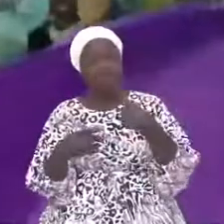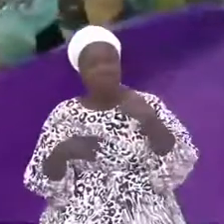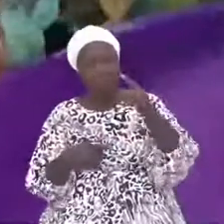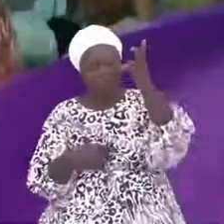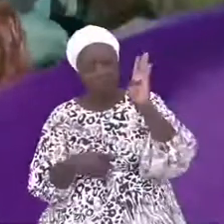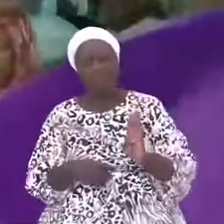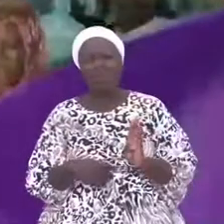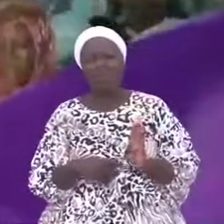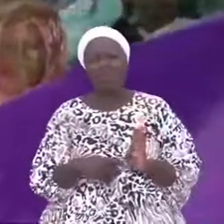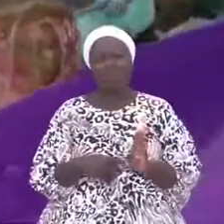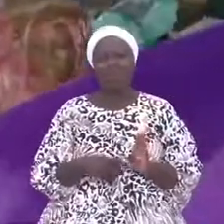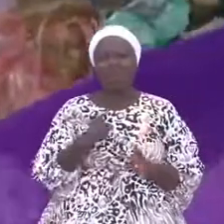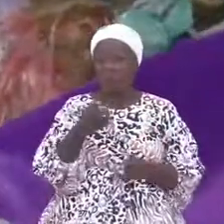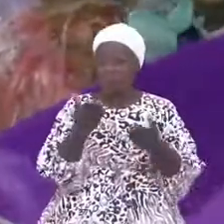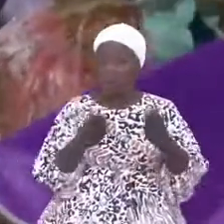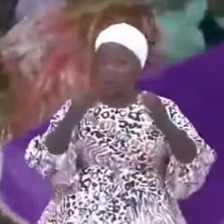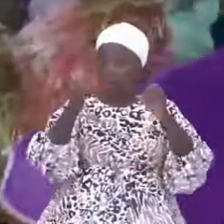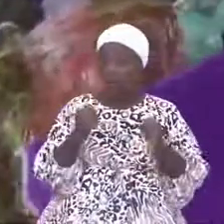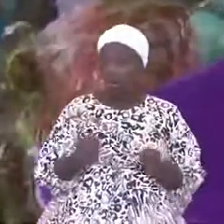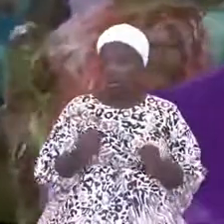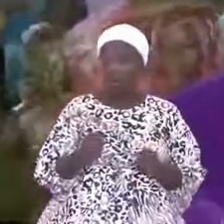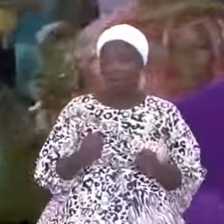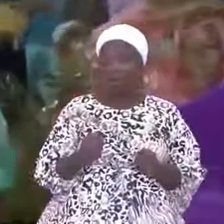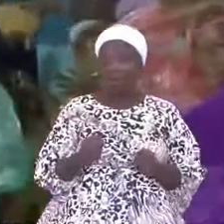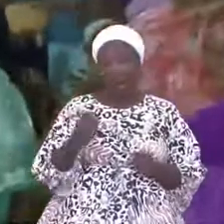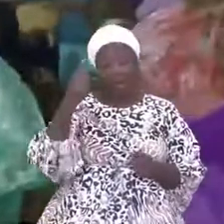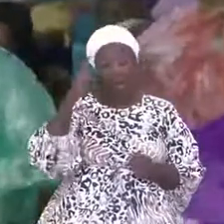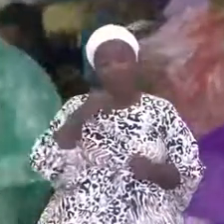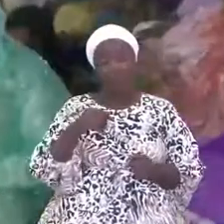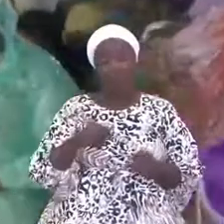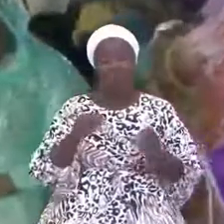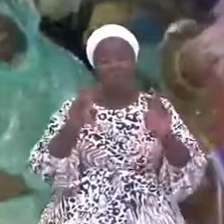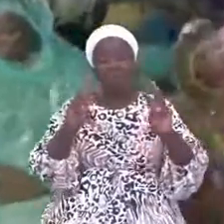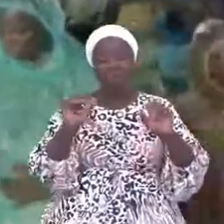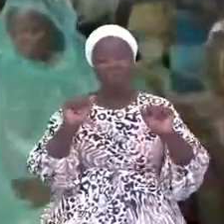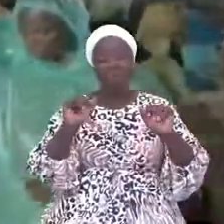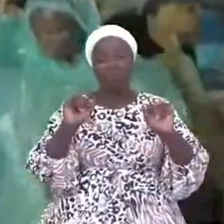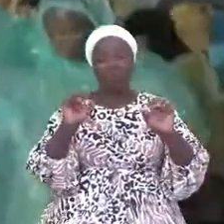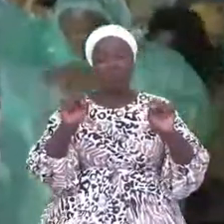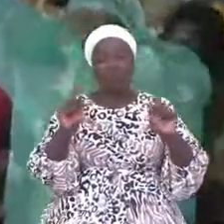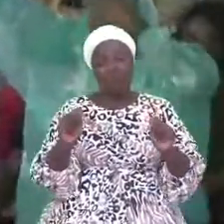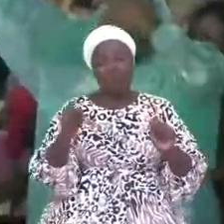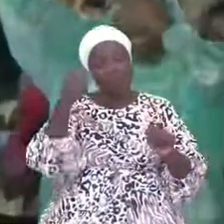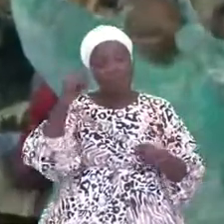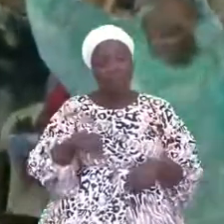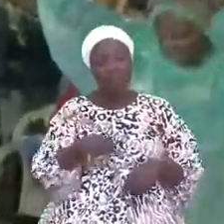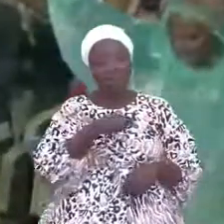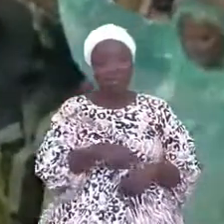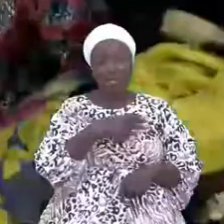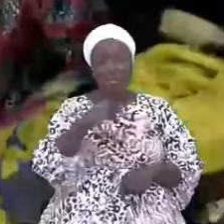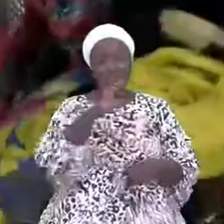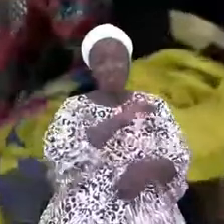Tu veux que tes yeux aveugles s'ouvrent? Parle-en au Seigneur. Tu veux la force pour